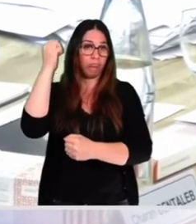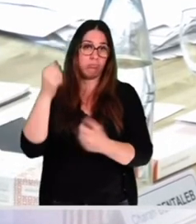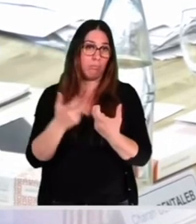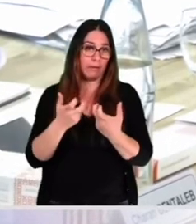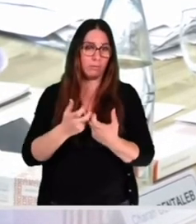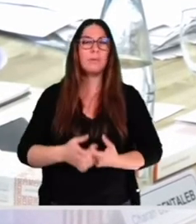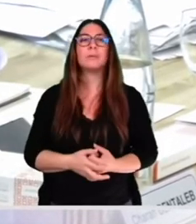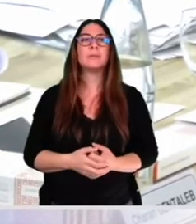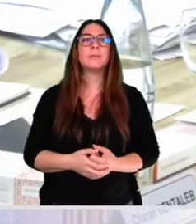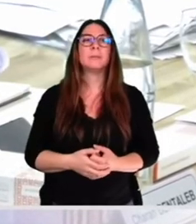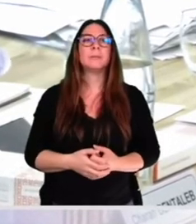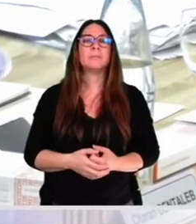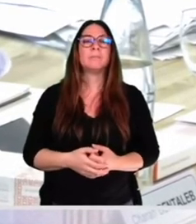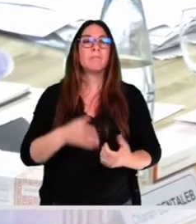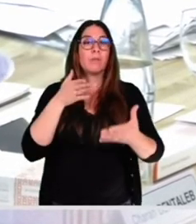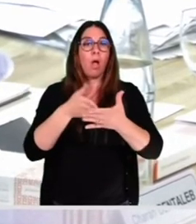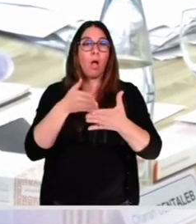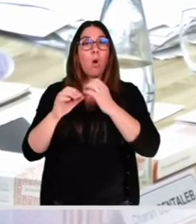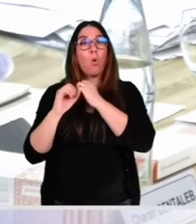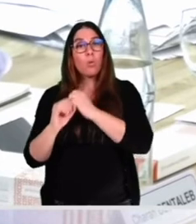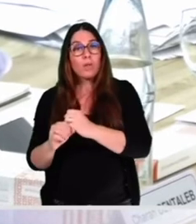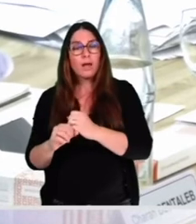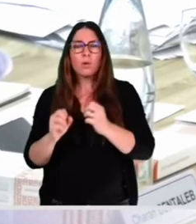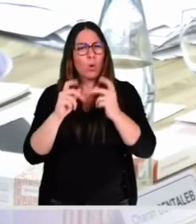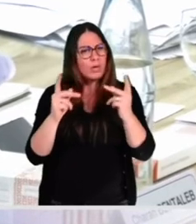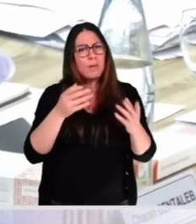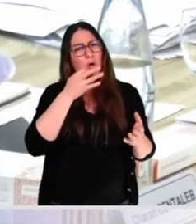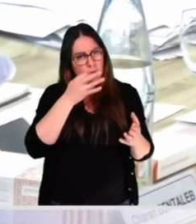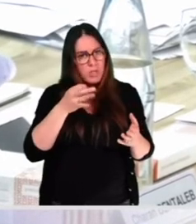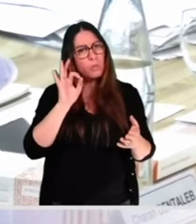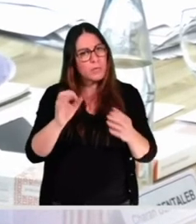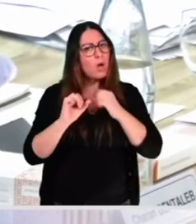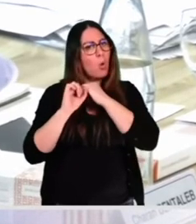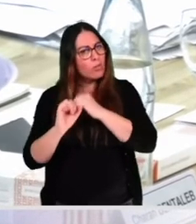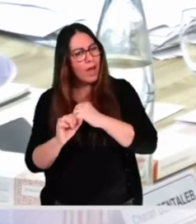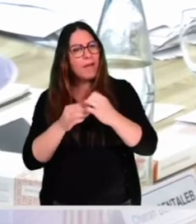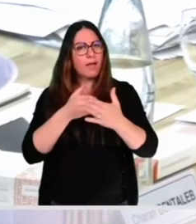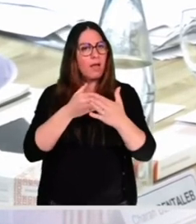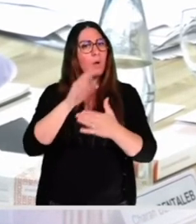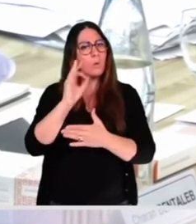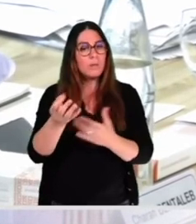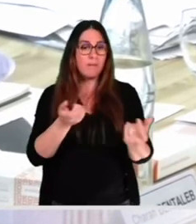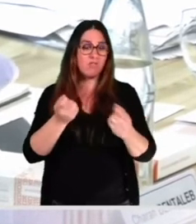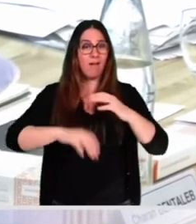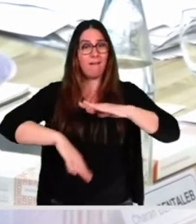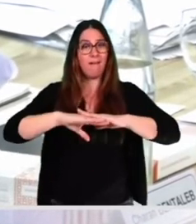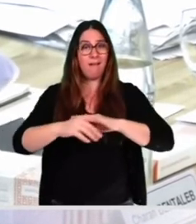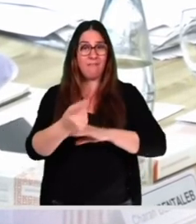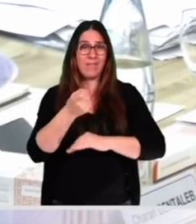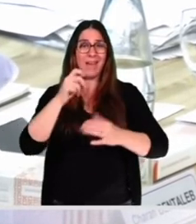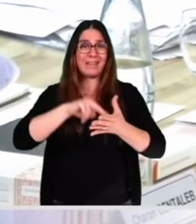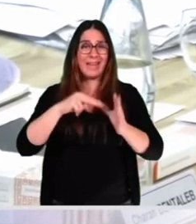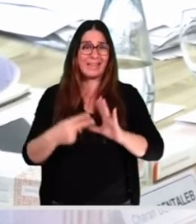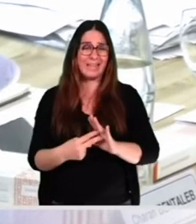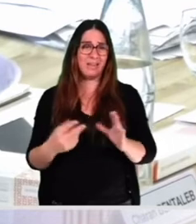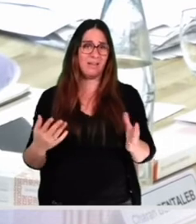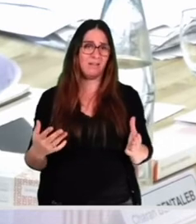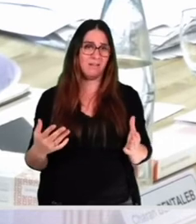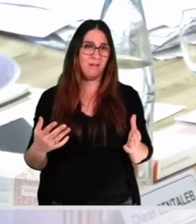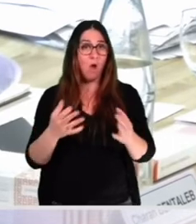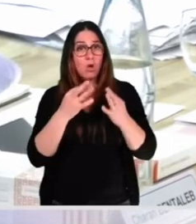Les contraintes, je nie pas que ce site a des contraintes, mais leur traitement reste limité à une logique technique,